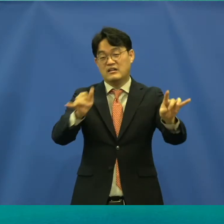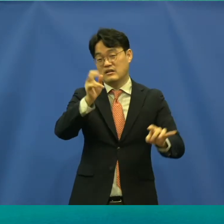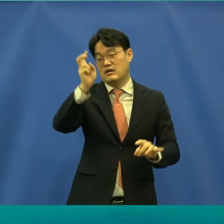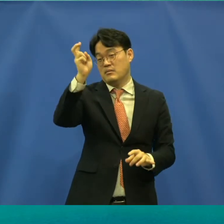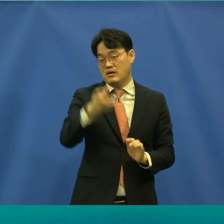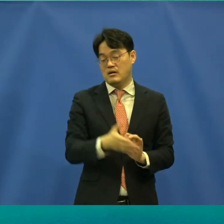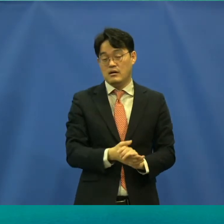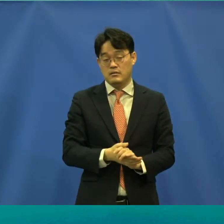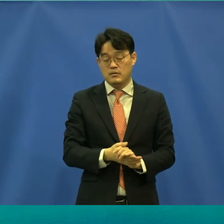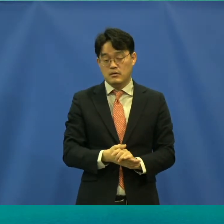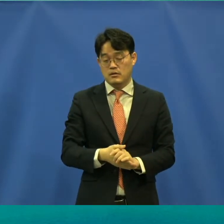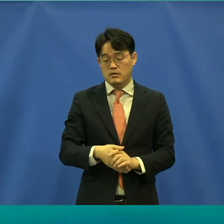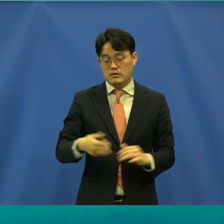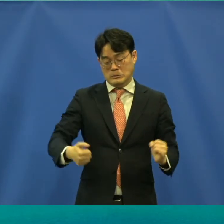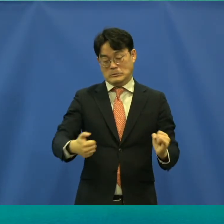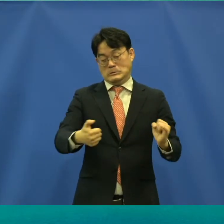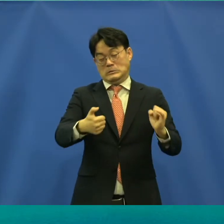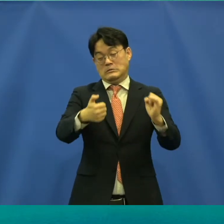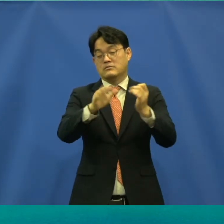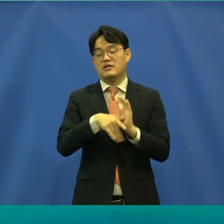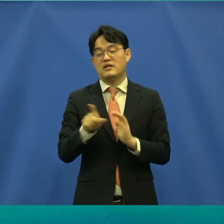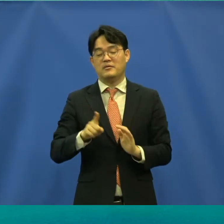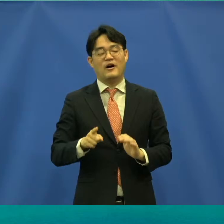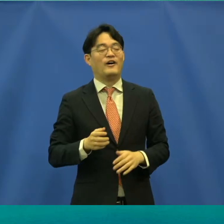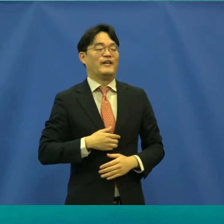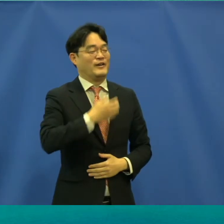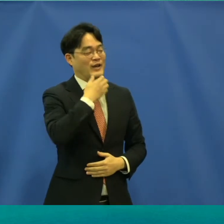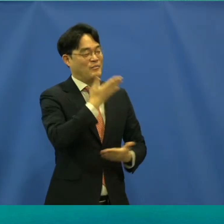부부싸움을 한번 해보세요. 이 조금도 물러나는가?